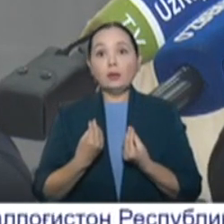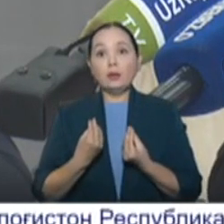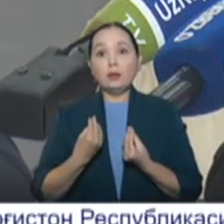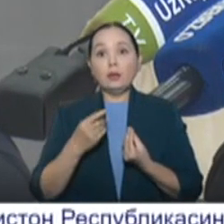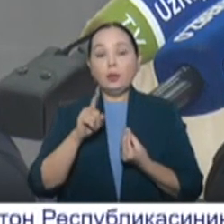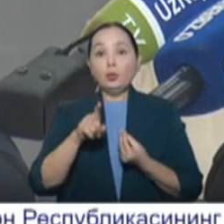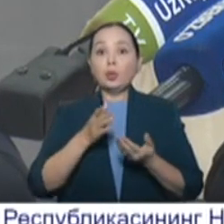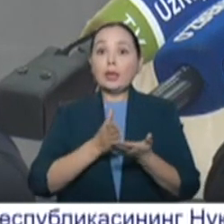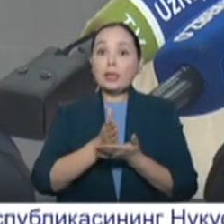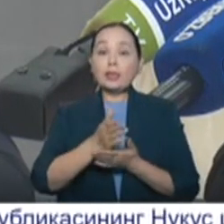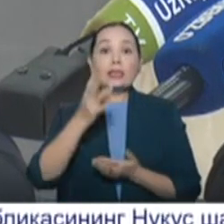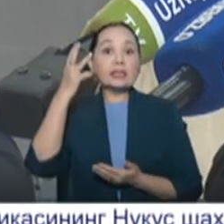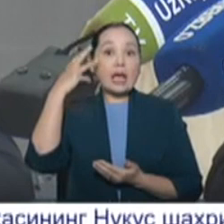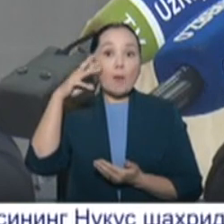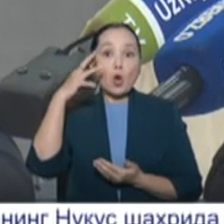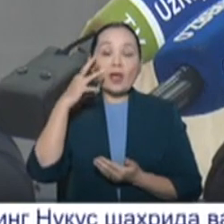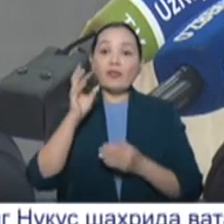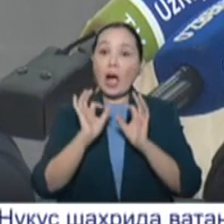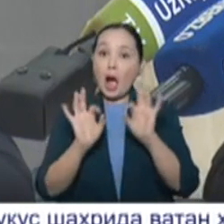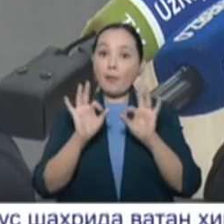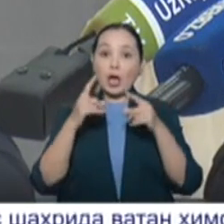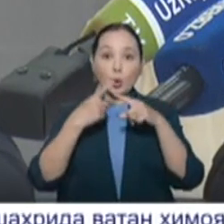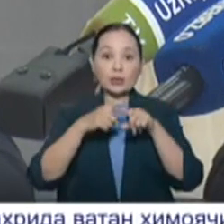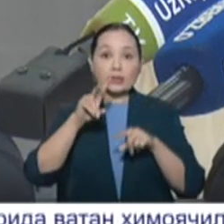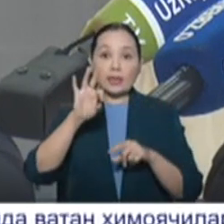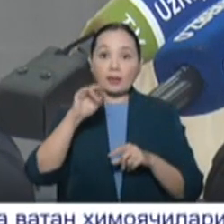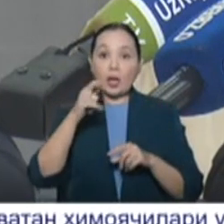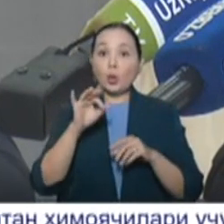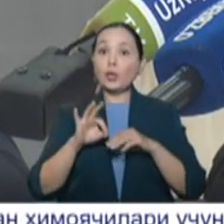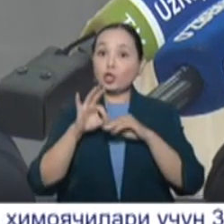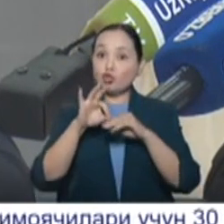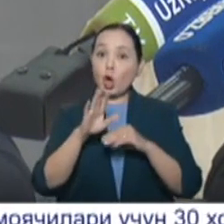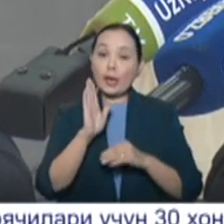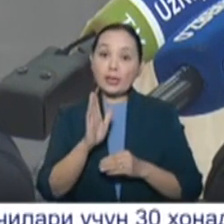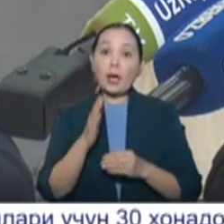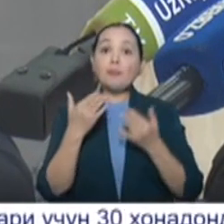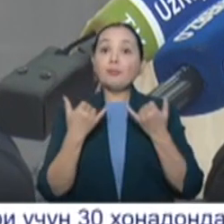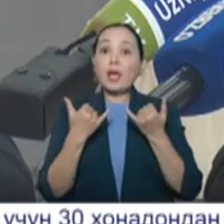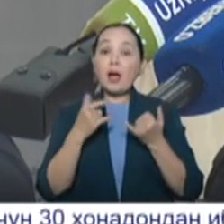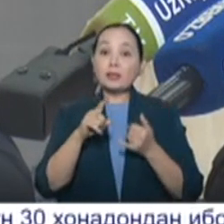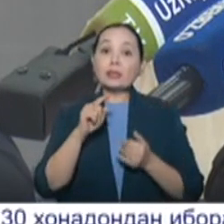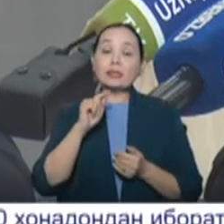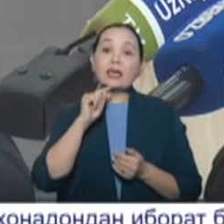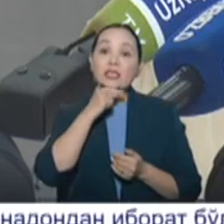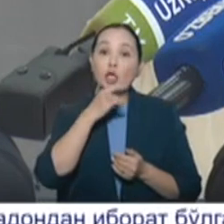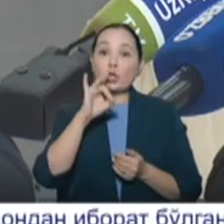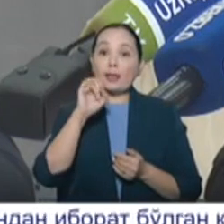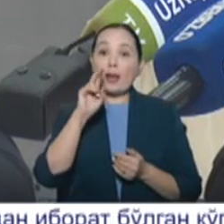o'sha tizimga zamonaviy axborot texnologiyalarini joriy etish, ayniqsa o'sha iqtisodiyot